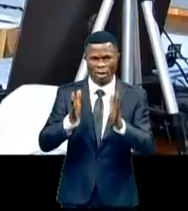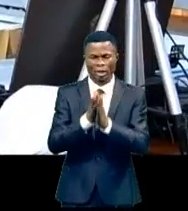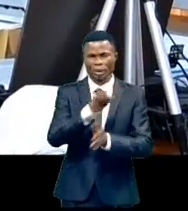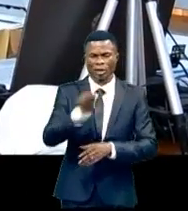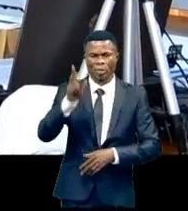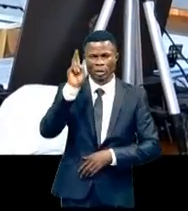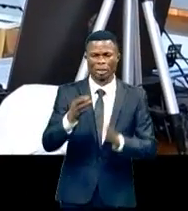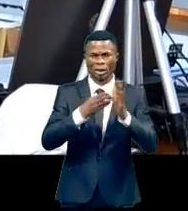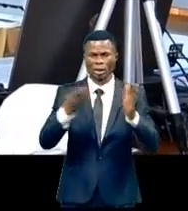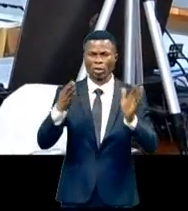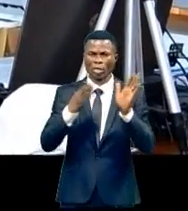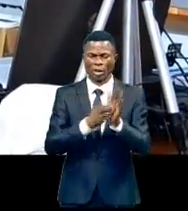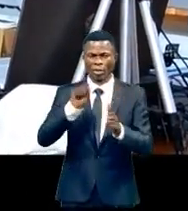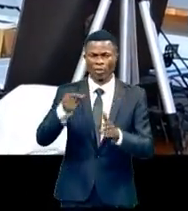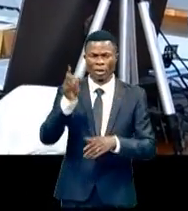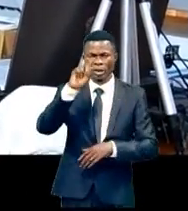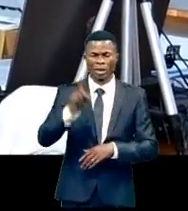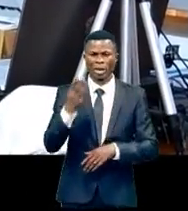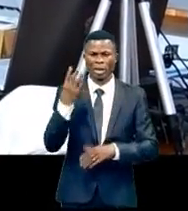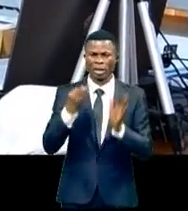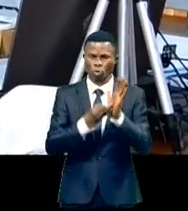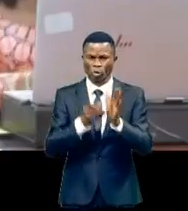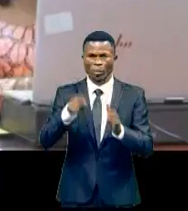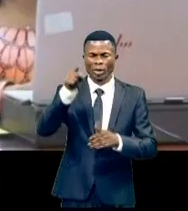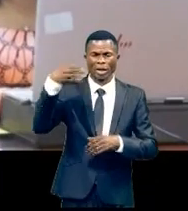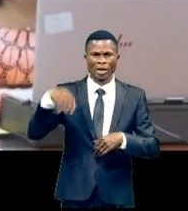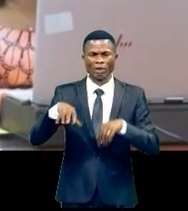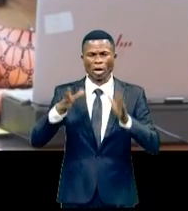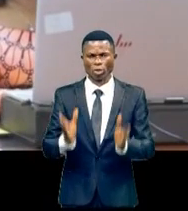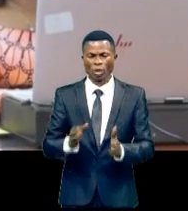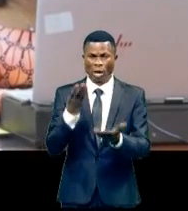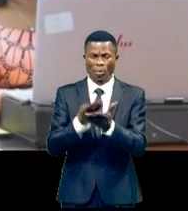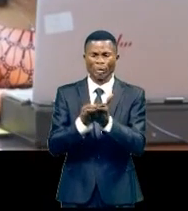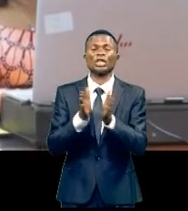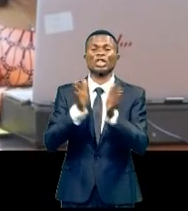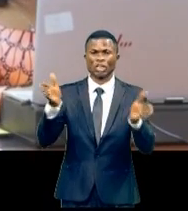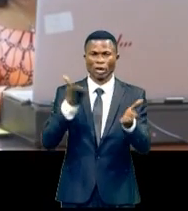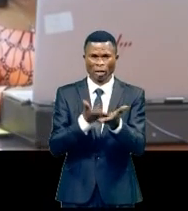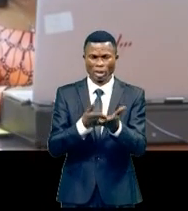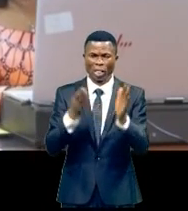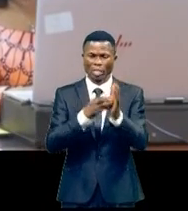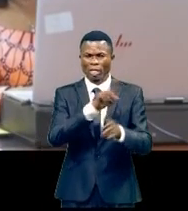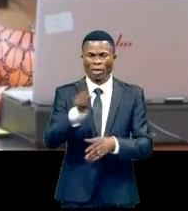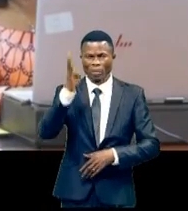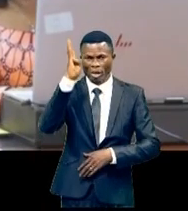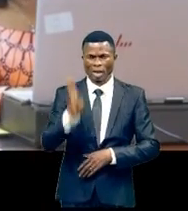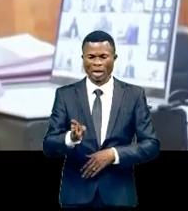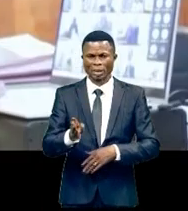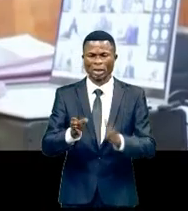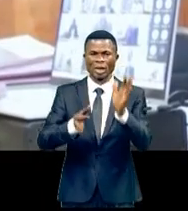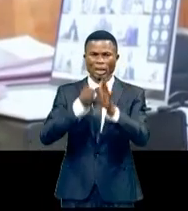10 299,38 milliards de francs congolais. Budget général, 9